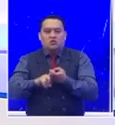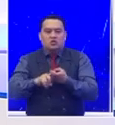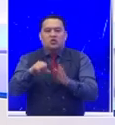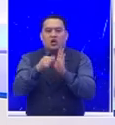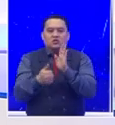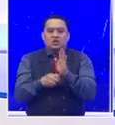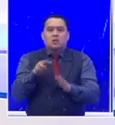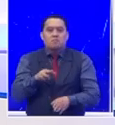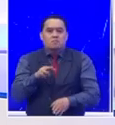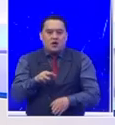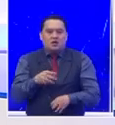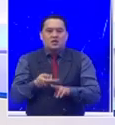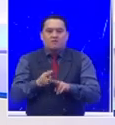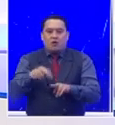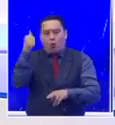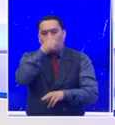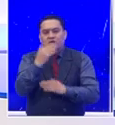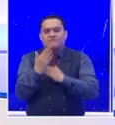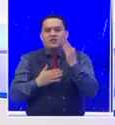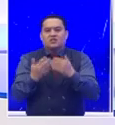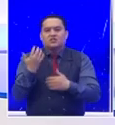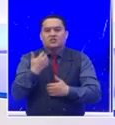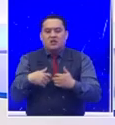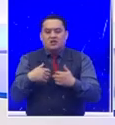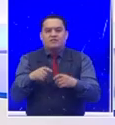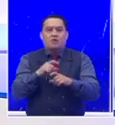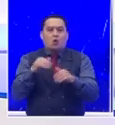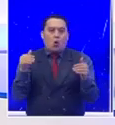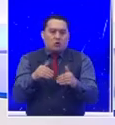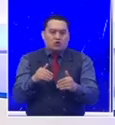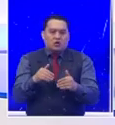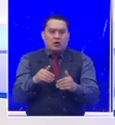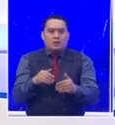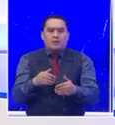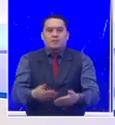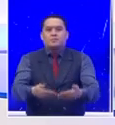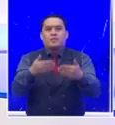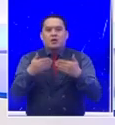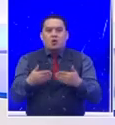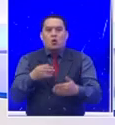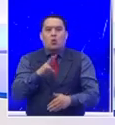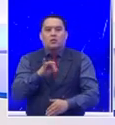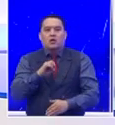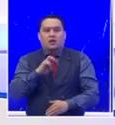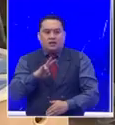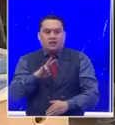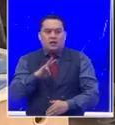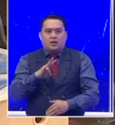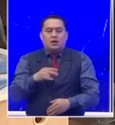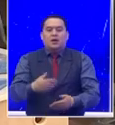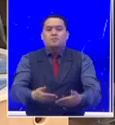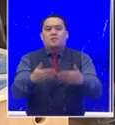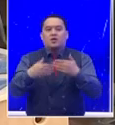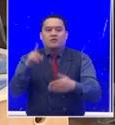16 марта текущего года все учащиеся высших и средних учебных заведений страны переводятся в режим онлайн-обучения. Переходит